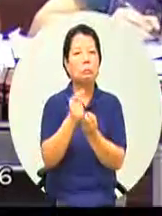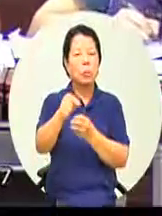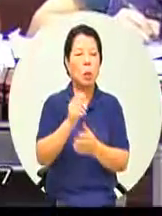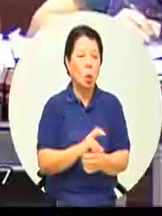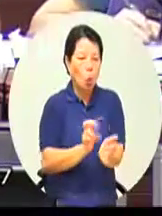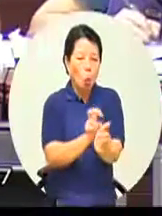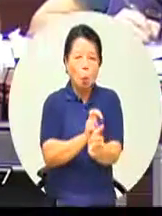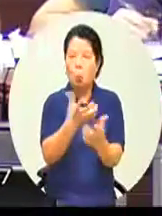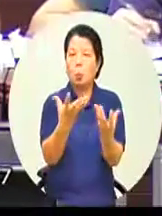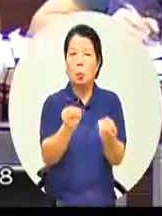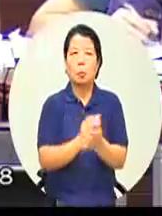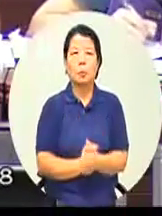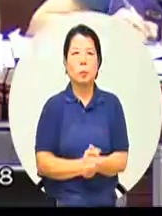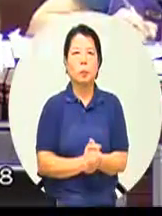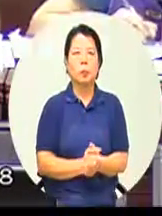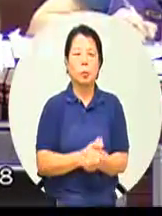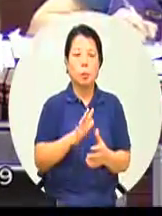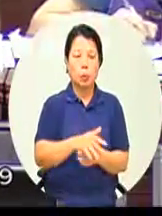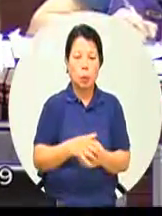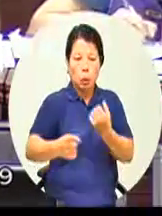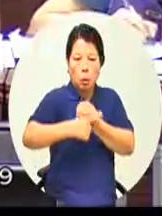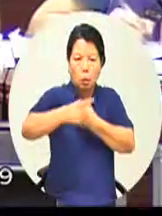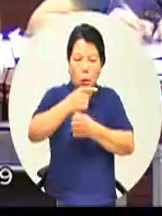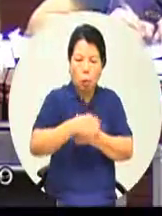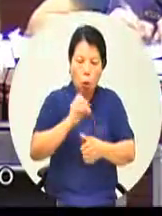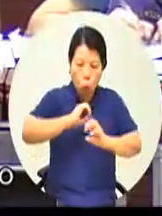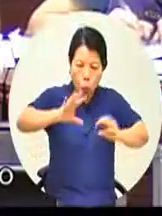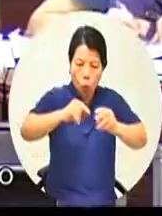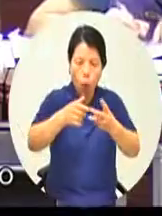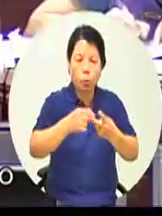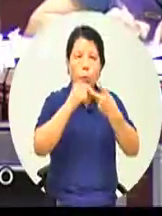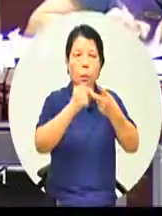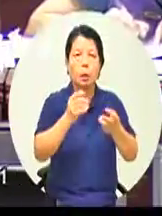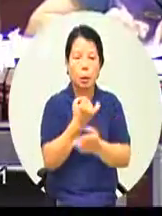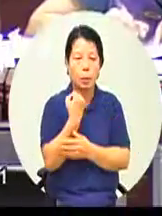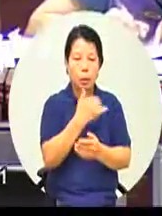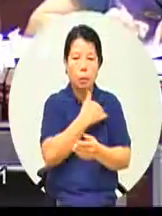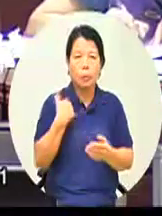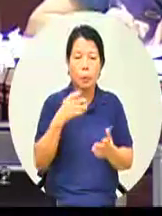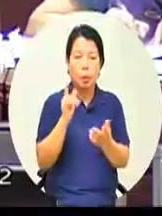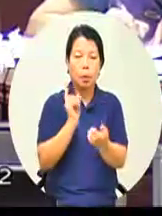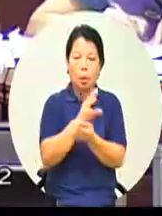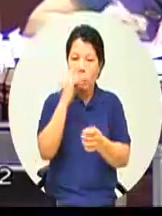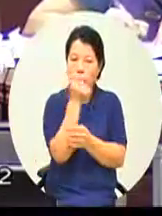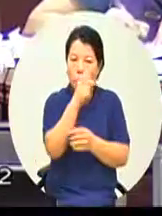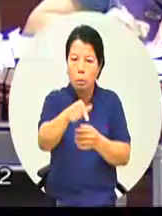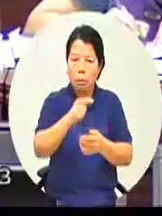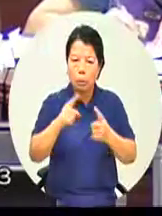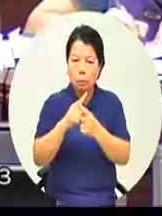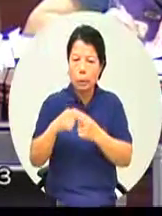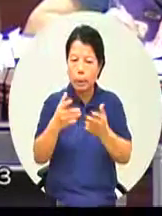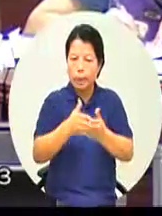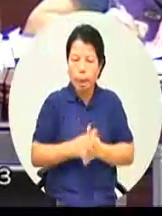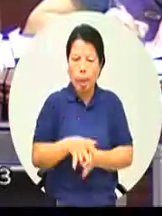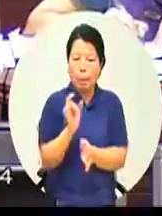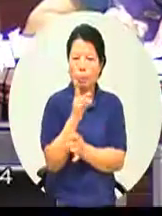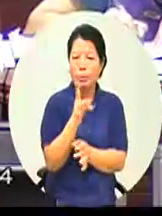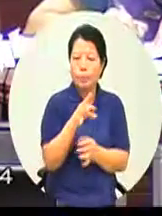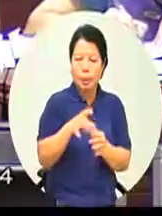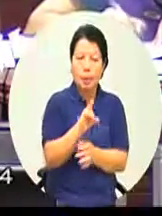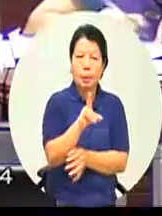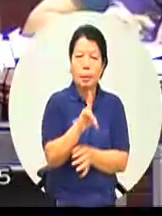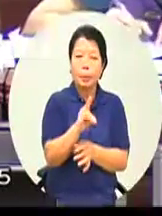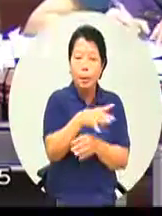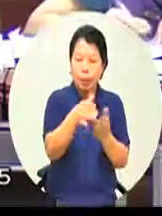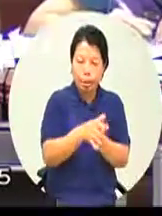些小孩，所以我们在一级宣导以外，第二级就是说有可能的这个特定人士就要做尿液筛检，那接着